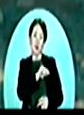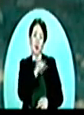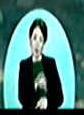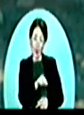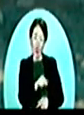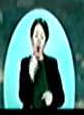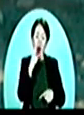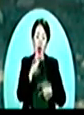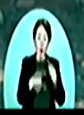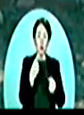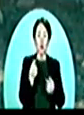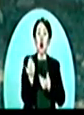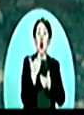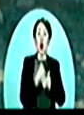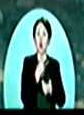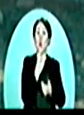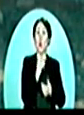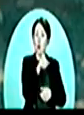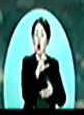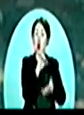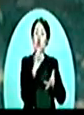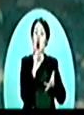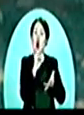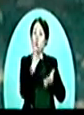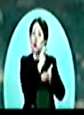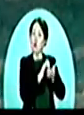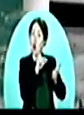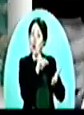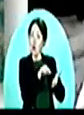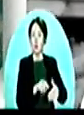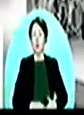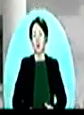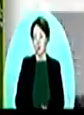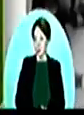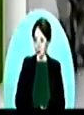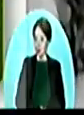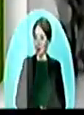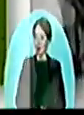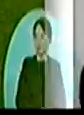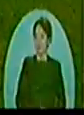ашигтай одоо хамгийн одоо орлоготой үе нь ноолурын орлого шүү дээ.